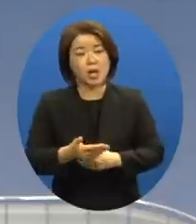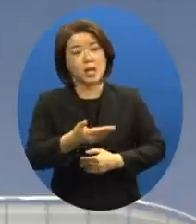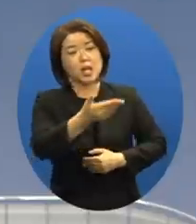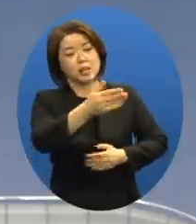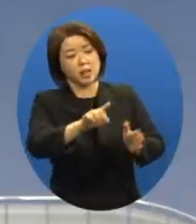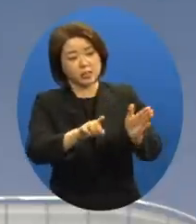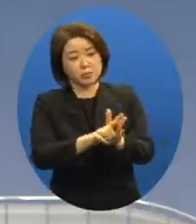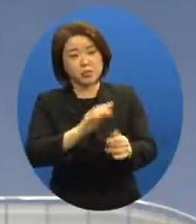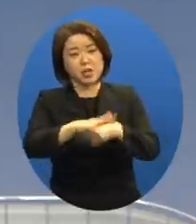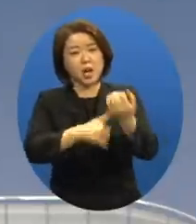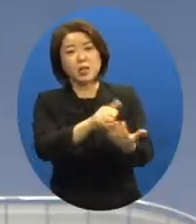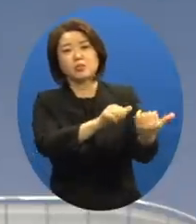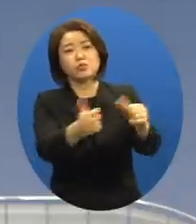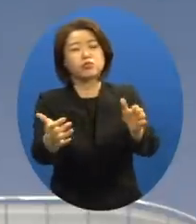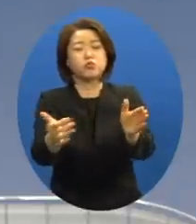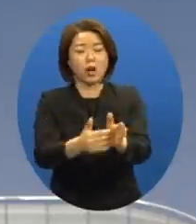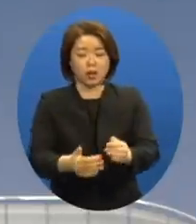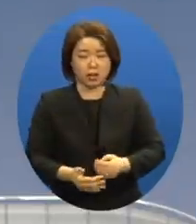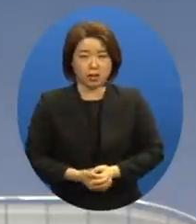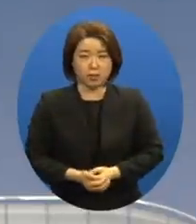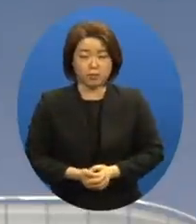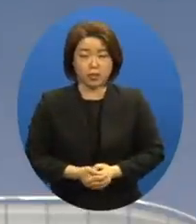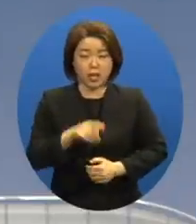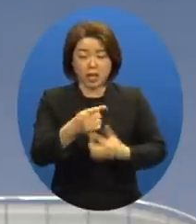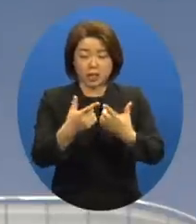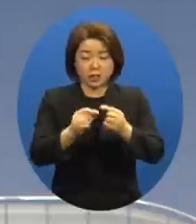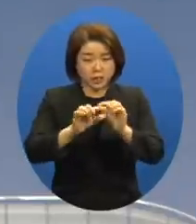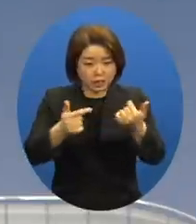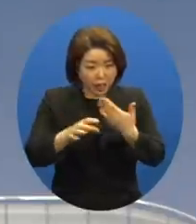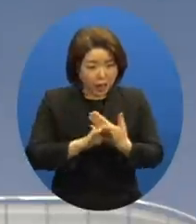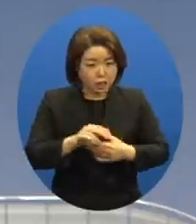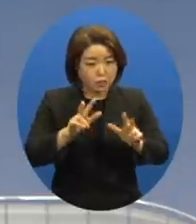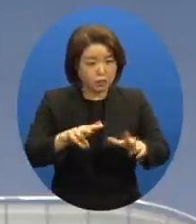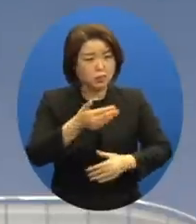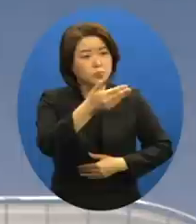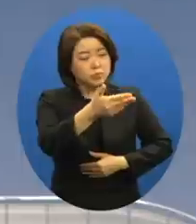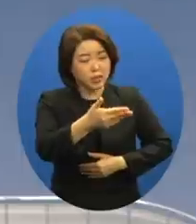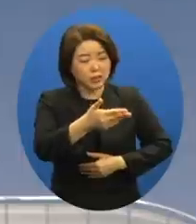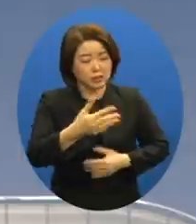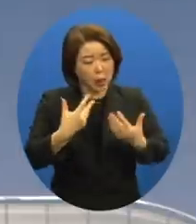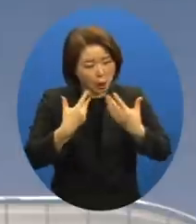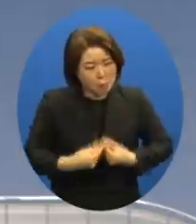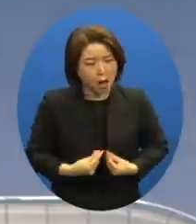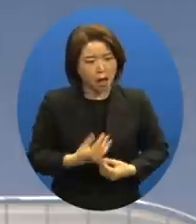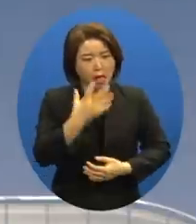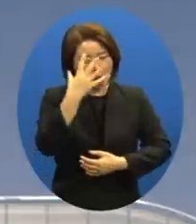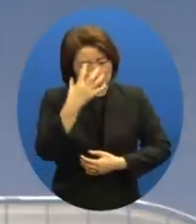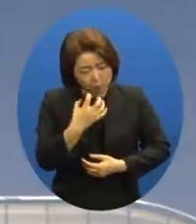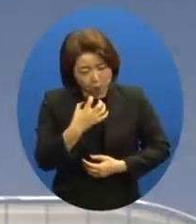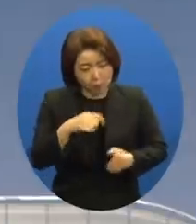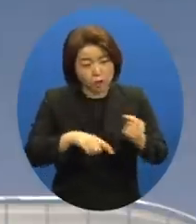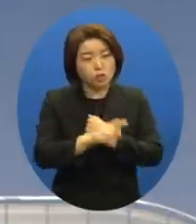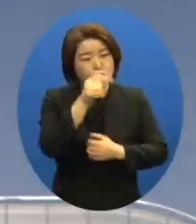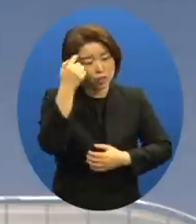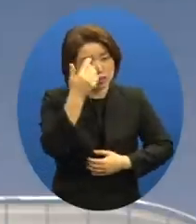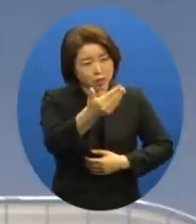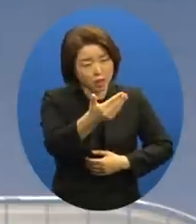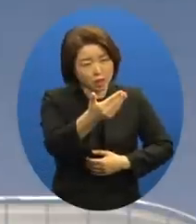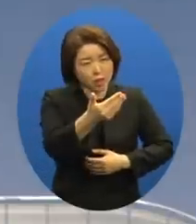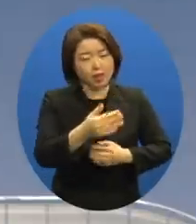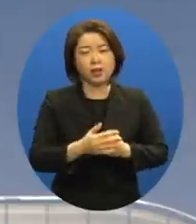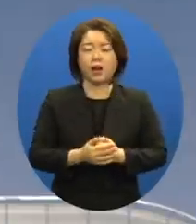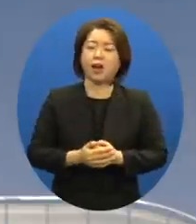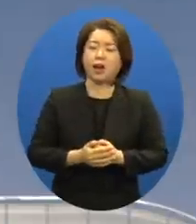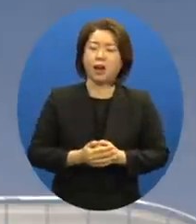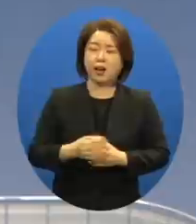하나님이 죽었잖아 요 그렇지 않으면 당신의 이렇게 낙심하고 풀어주고 있을 이유가 있습니까 그